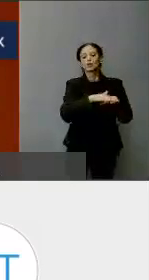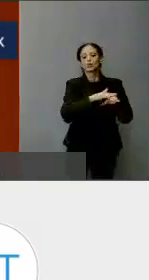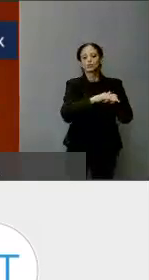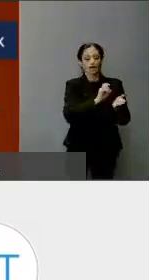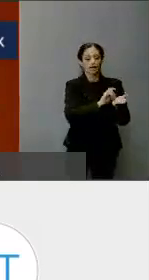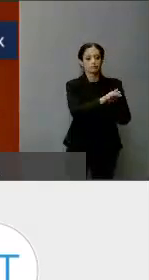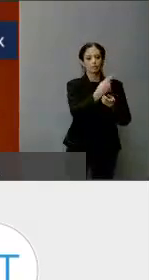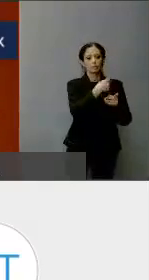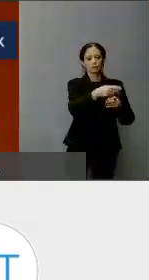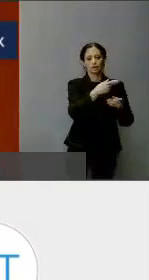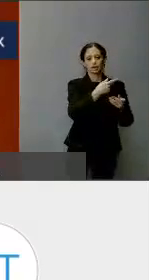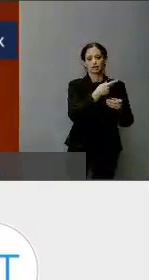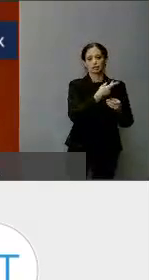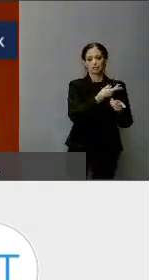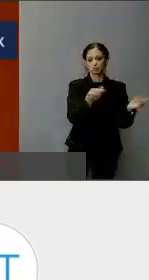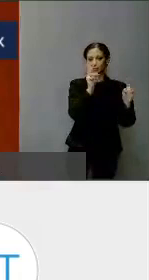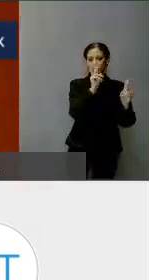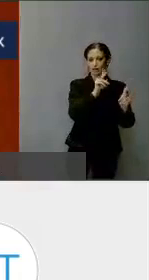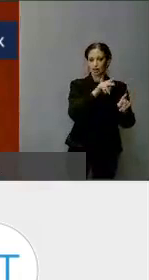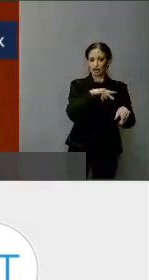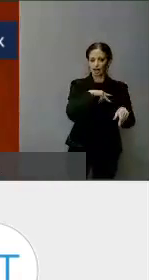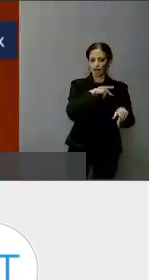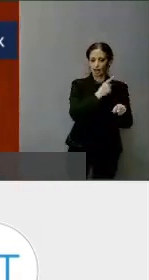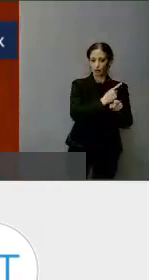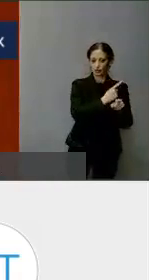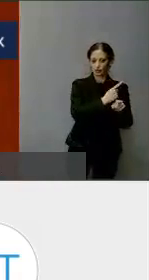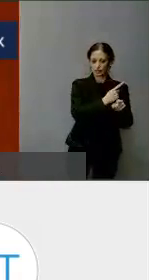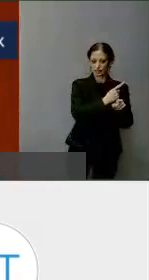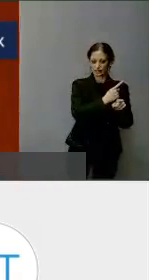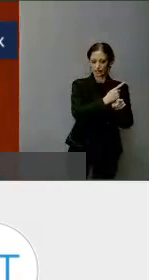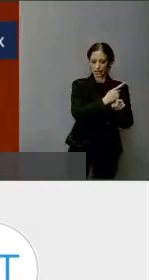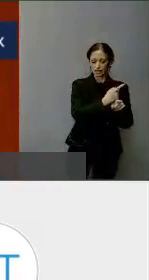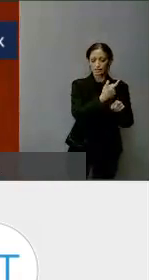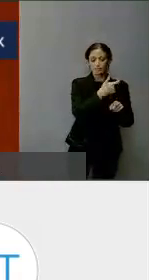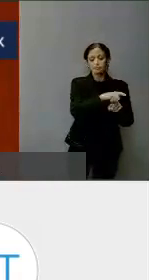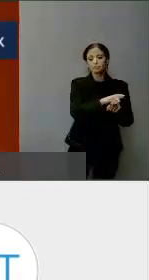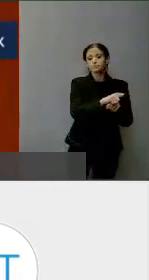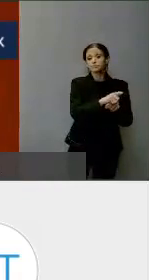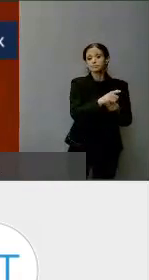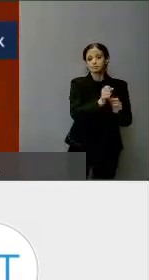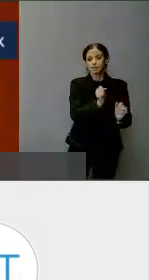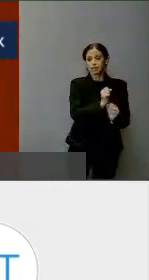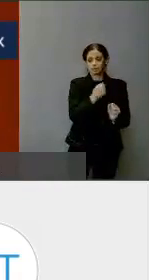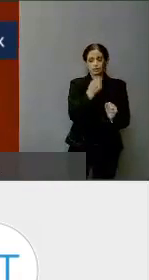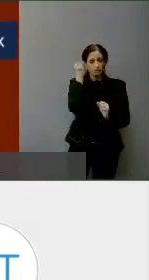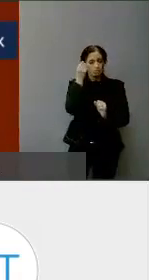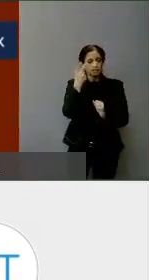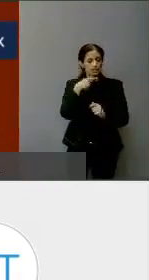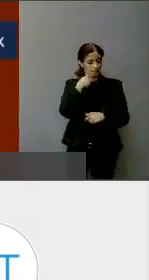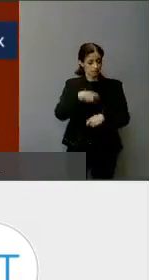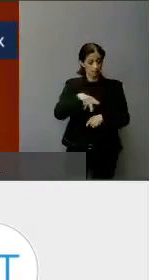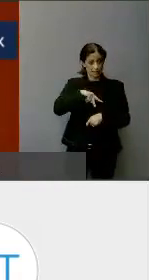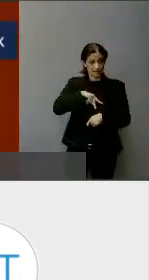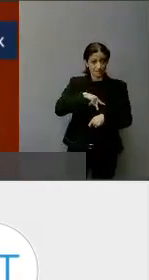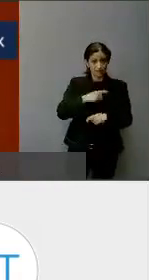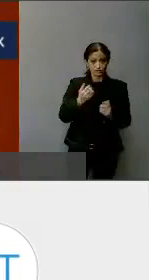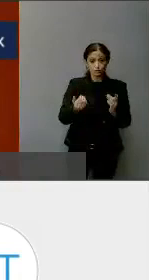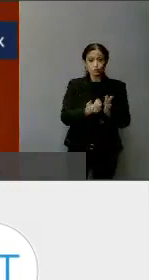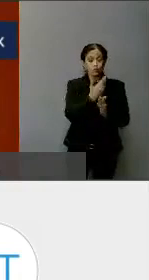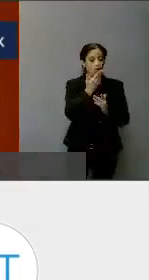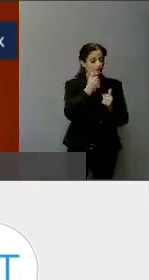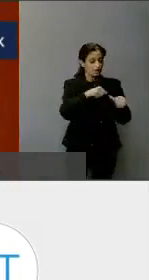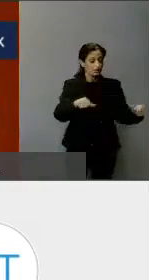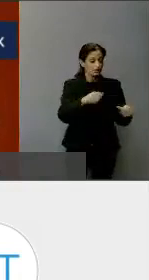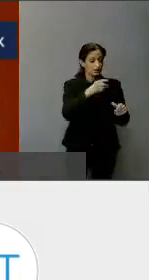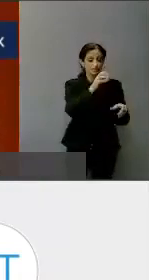utilità perché assolutamente impossibile e irragionevole e realistico che il proprietario privato delle nuove residenze a vesima